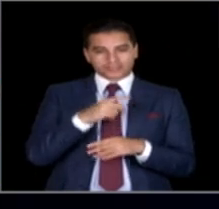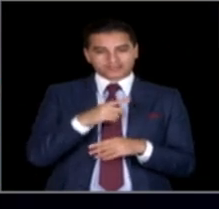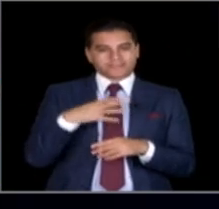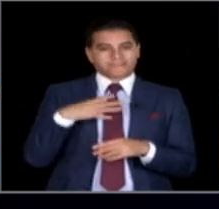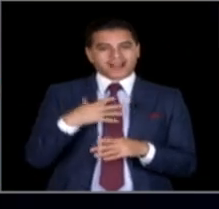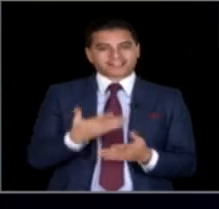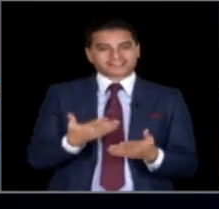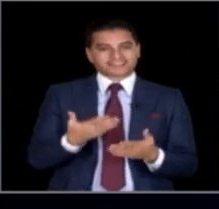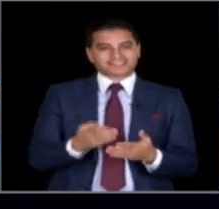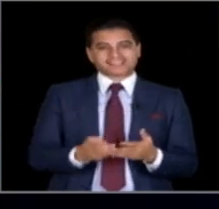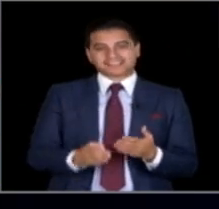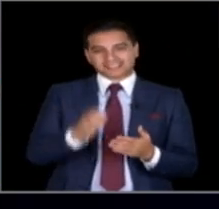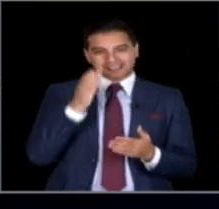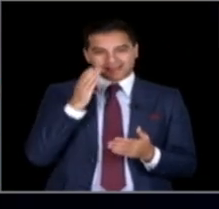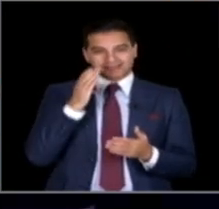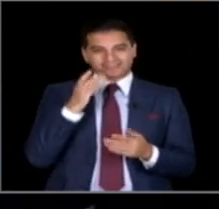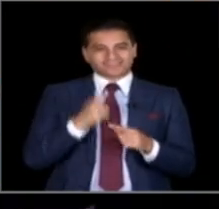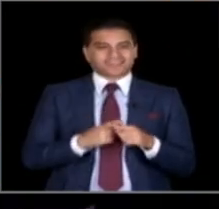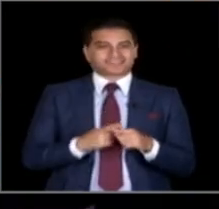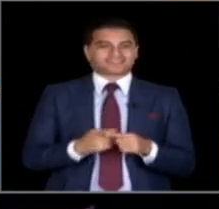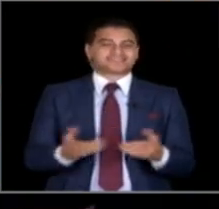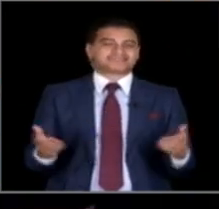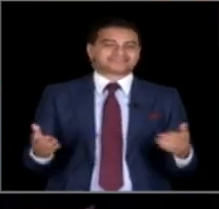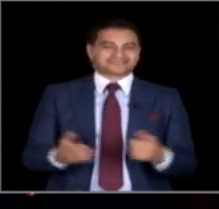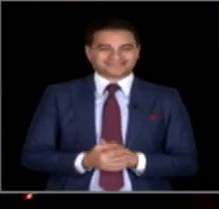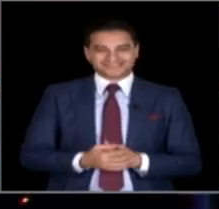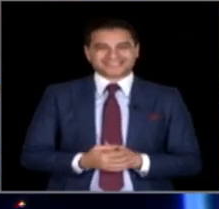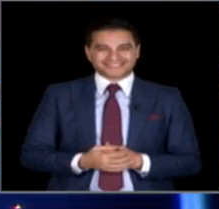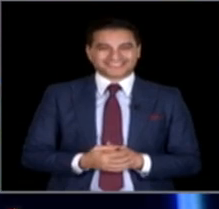باشا السويد. إجابة خاطئة.